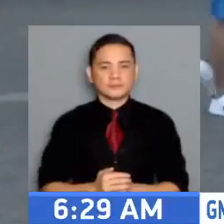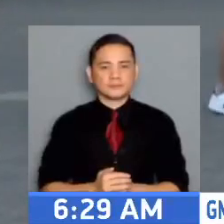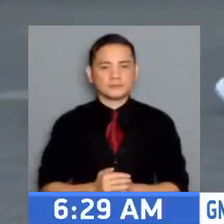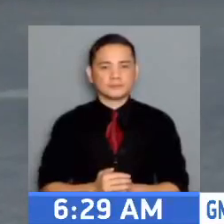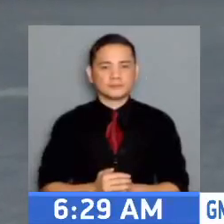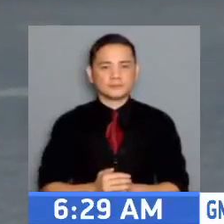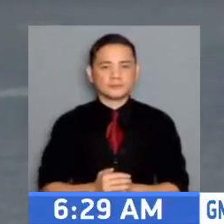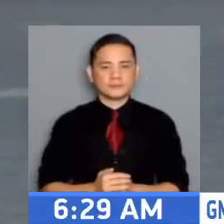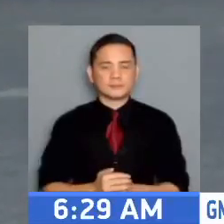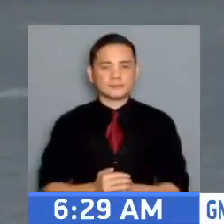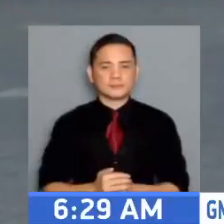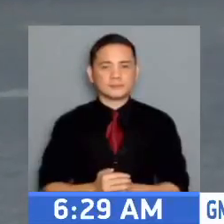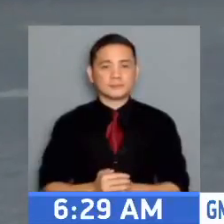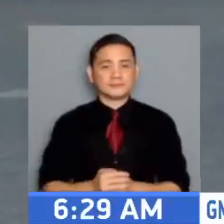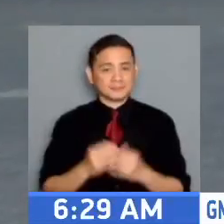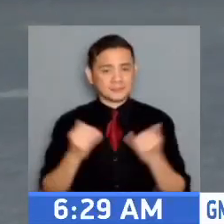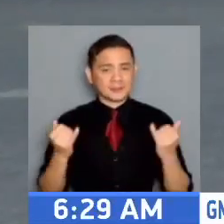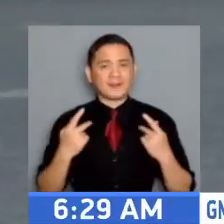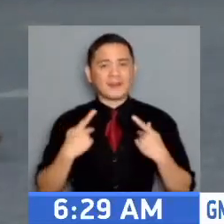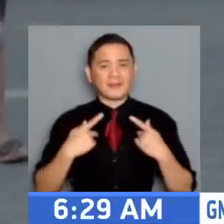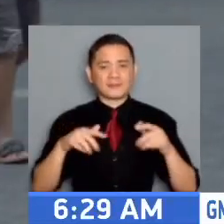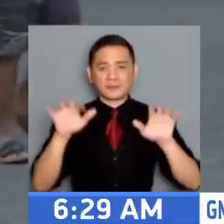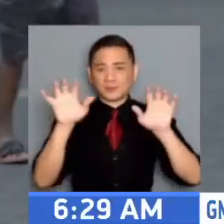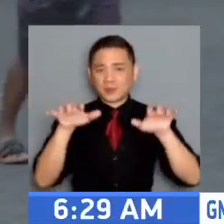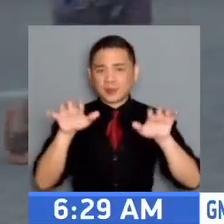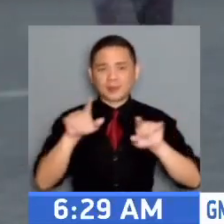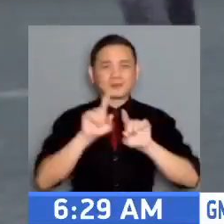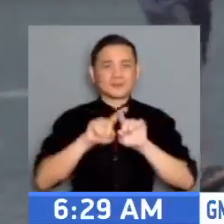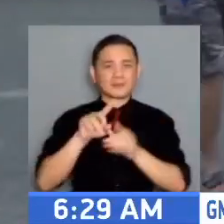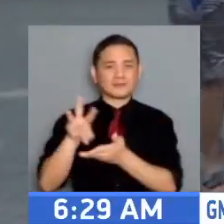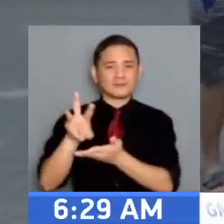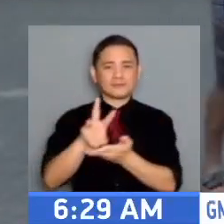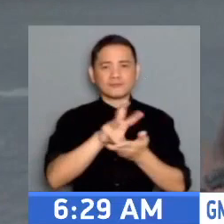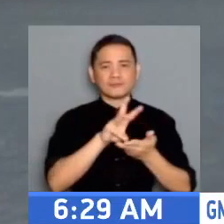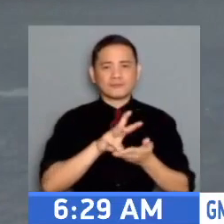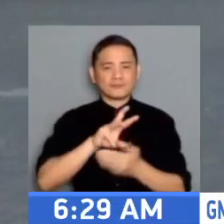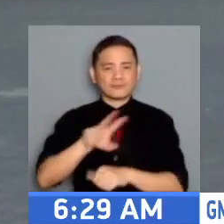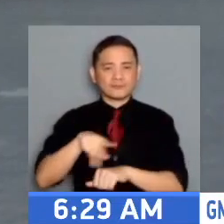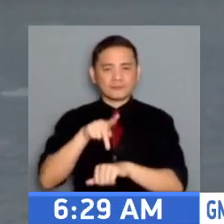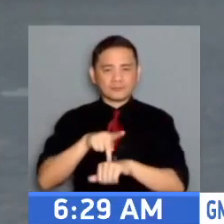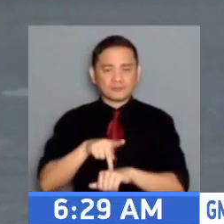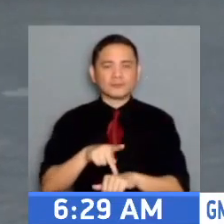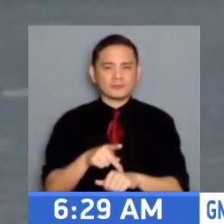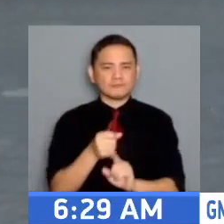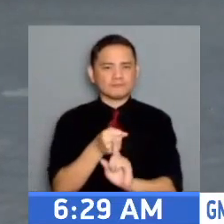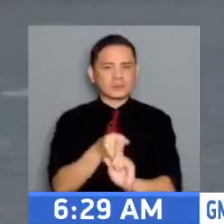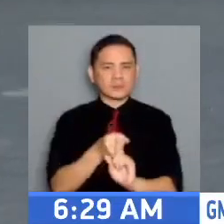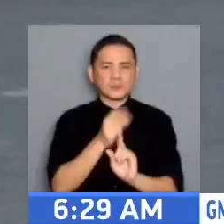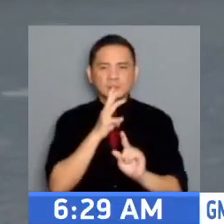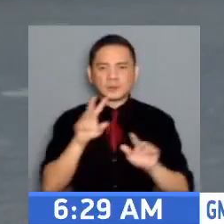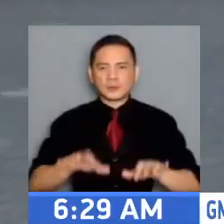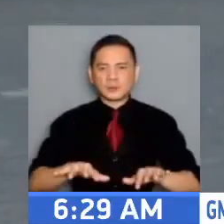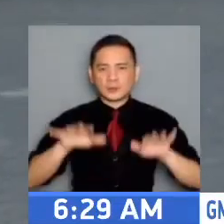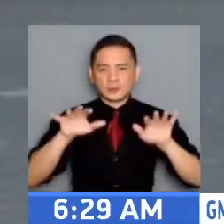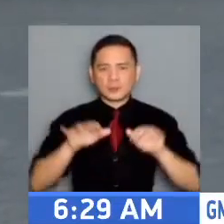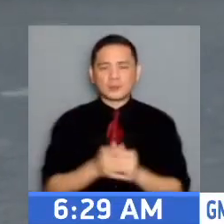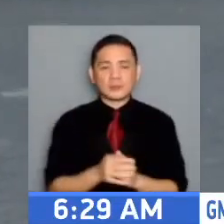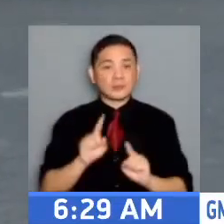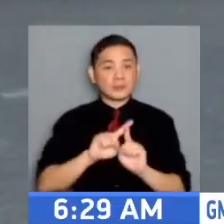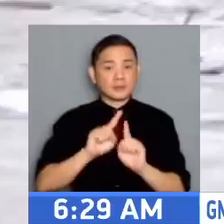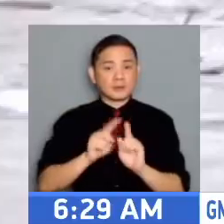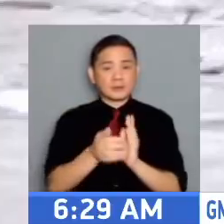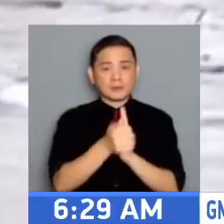Ngayong maulan po ang panahon sa ilang panig ng bansa na nagdudulot ng mga pagbaha, nagbabala ang mga eksperto na mag-ingat sa